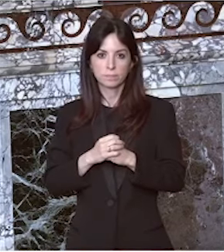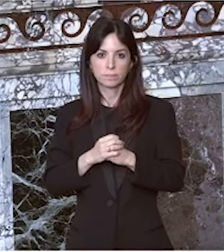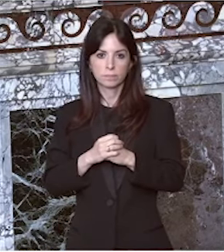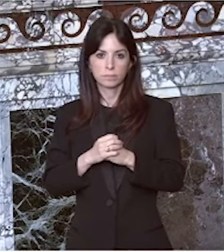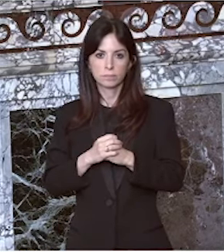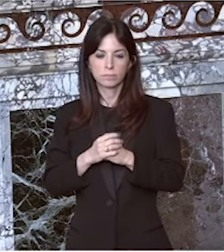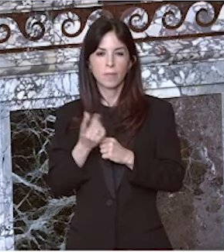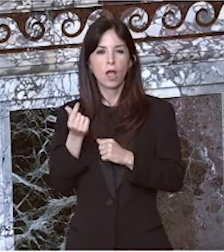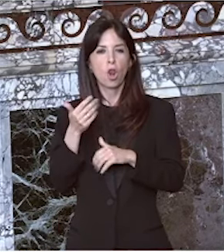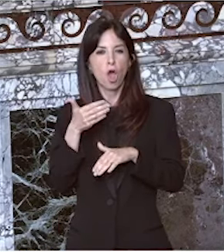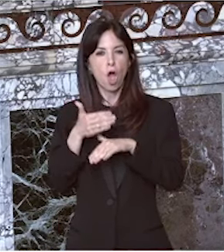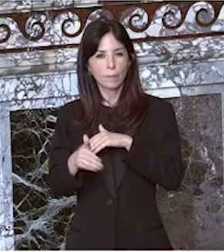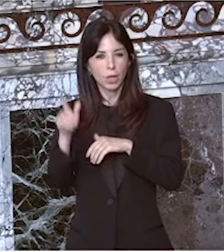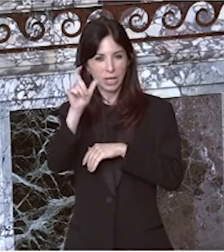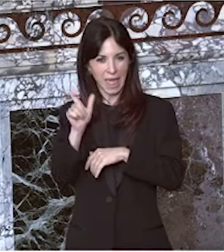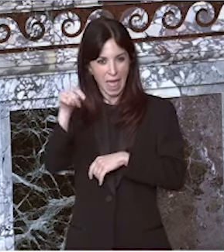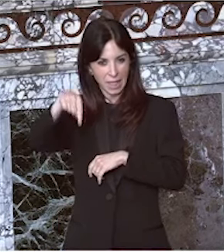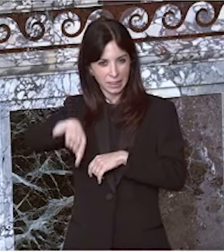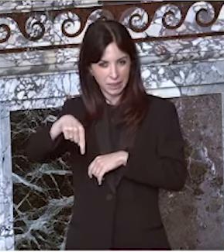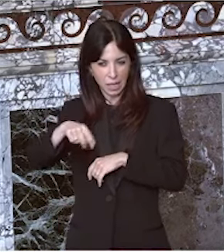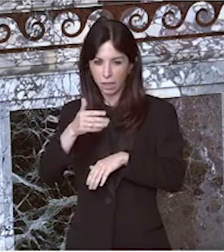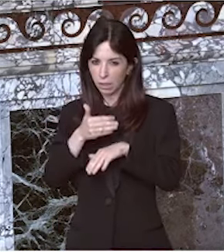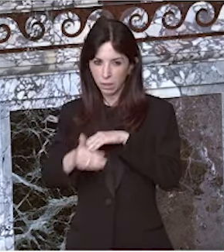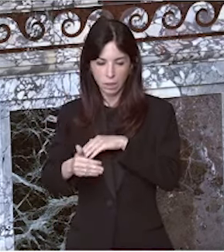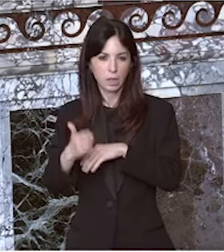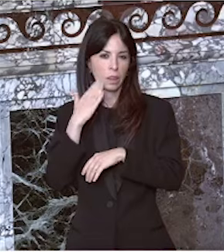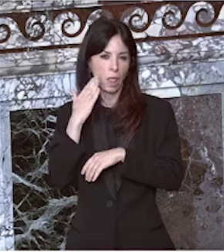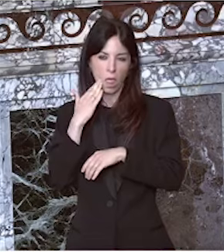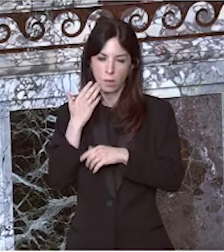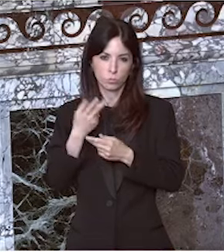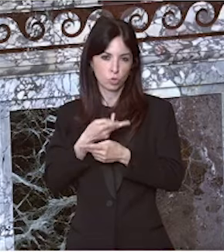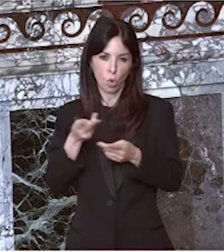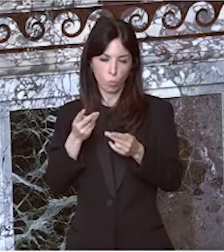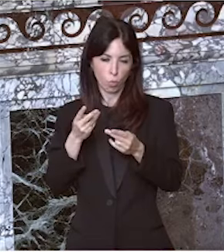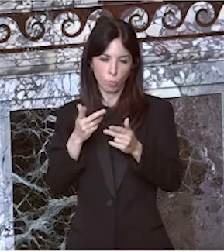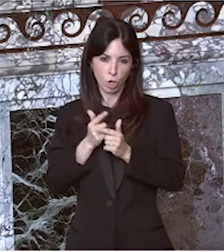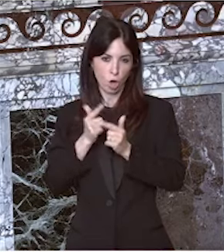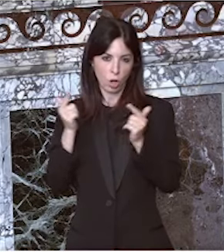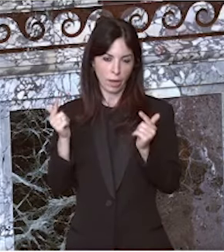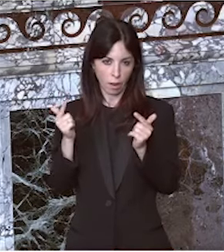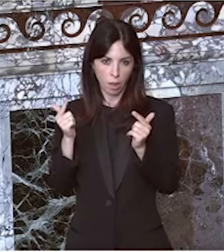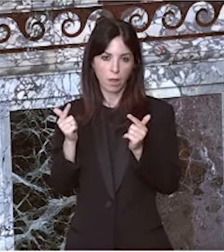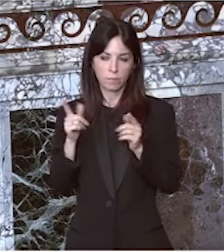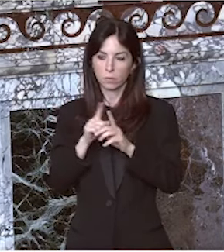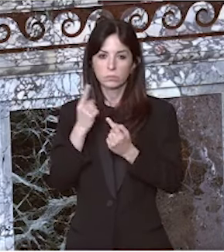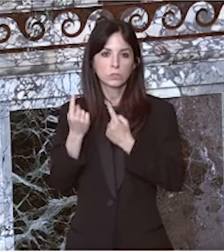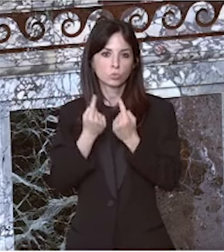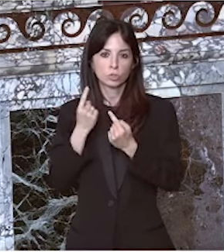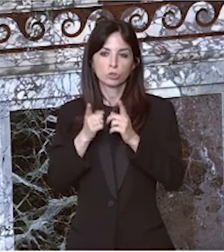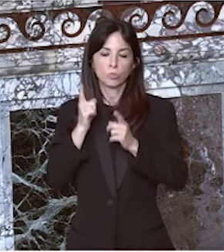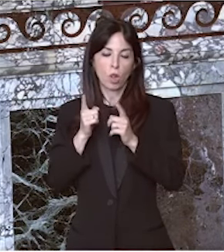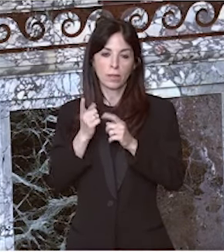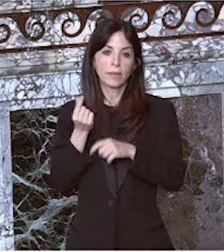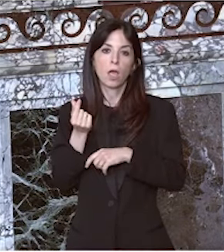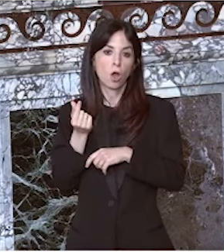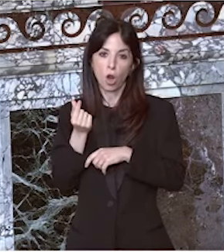Il ritardo economico del Mezzogiorno e l'elevato debito pubblico sono questioni ineludibili per la politica